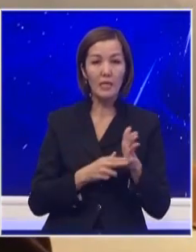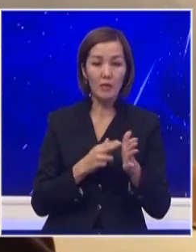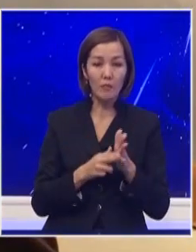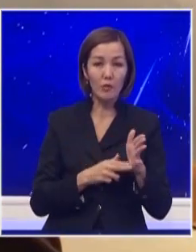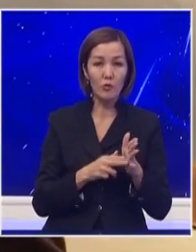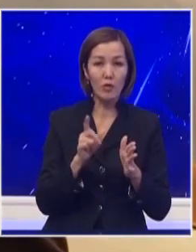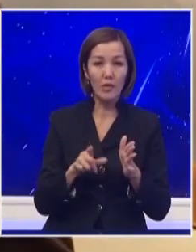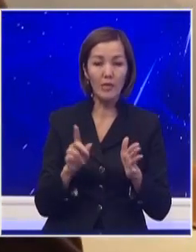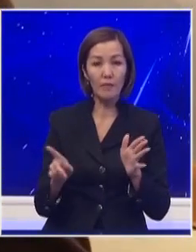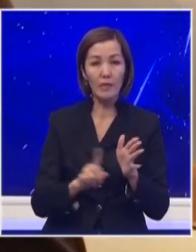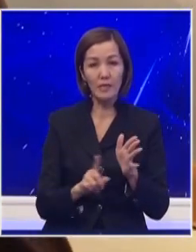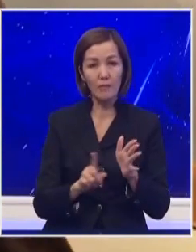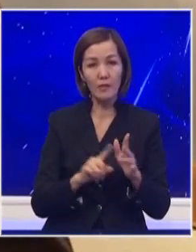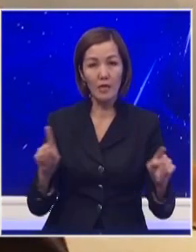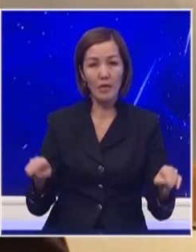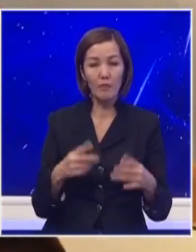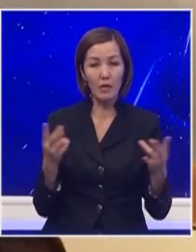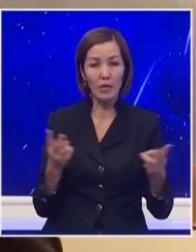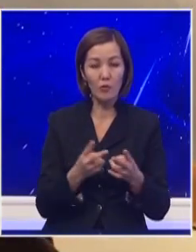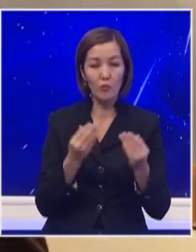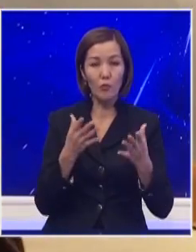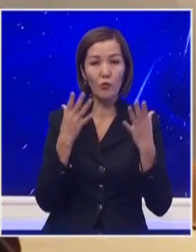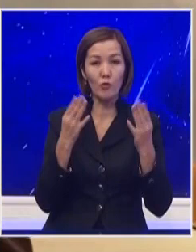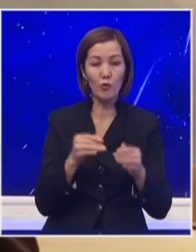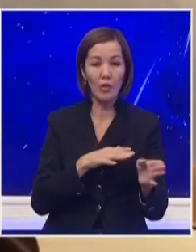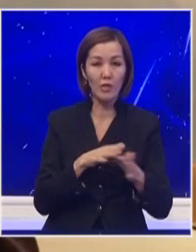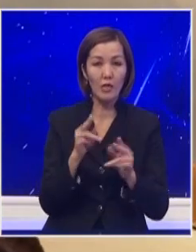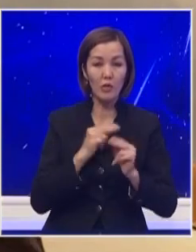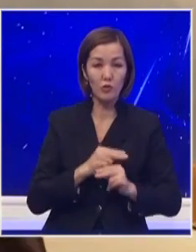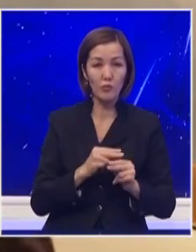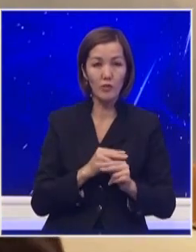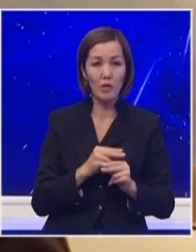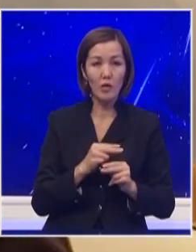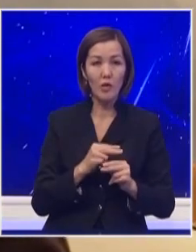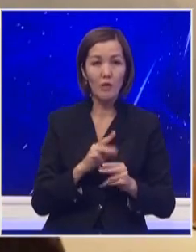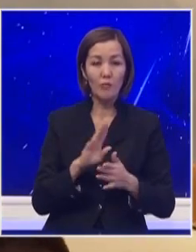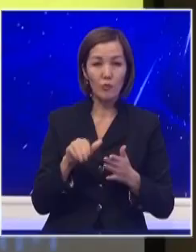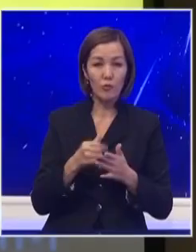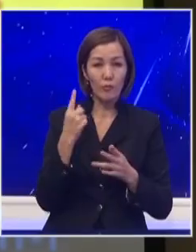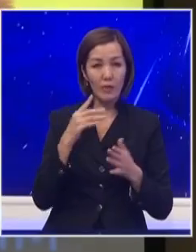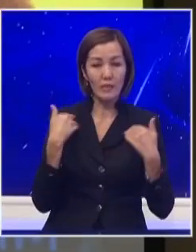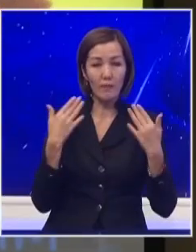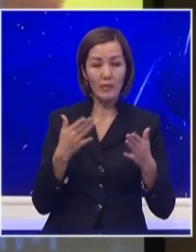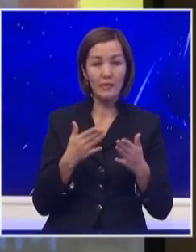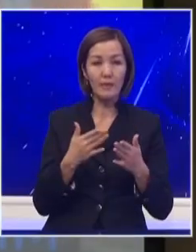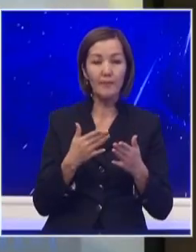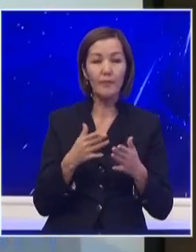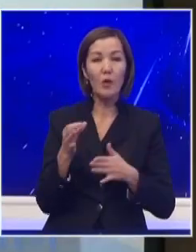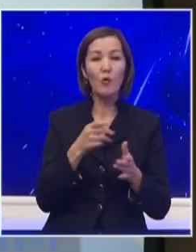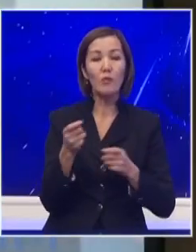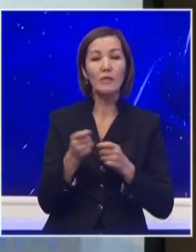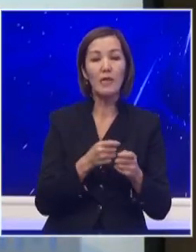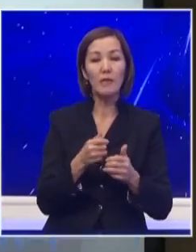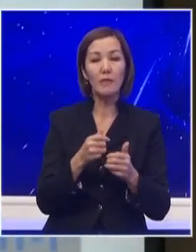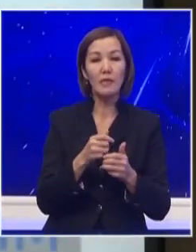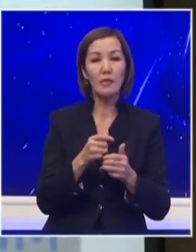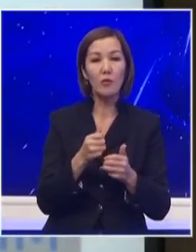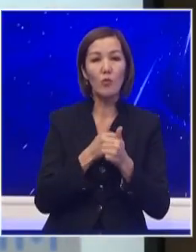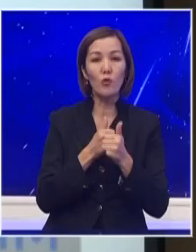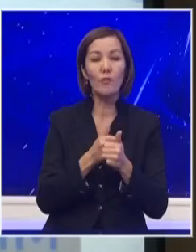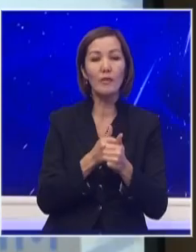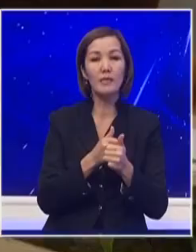қаласында сейсмикалық қауіп төмен. Тиісінше бұл құрылыс тұрғысынан сол жерде деректер базасын салуға қолайлы. Сол арқылы